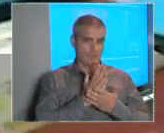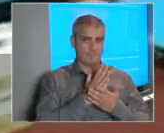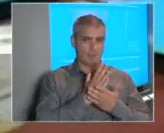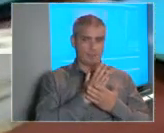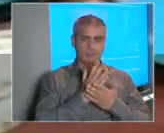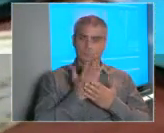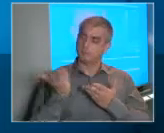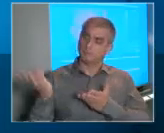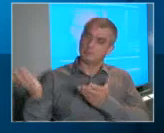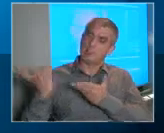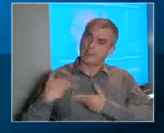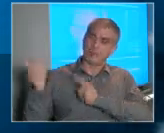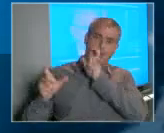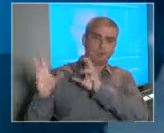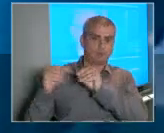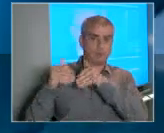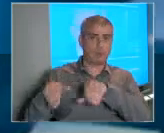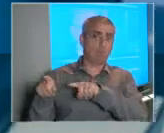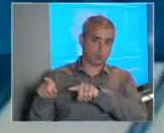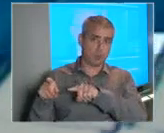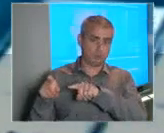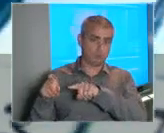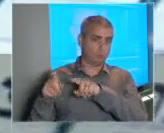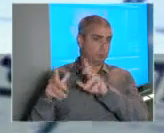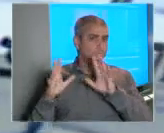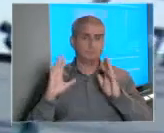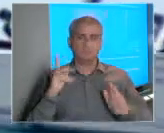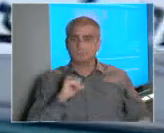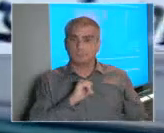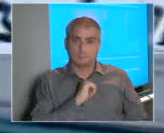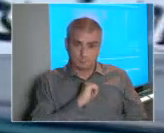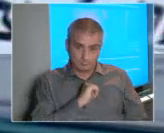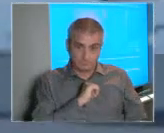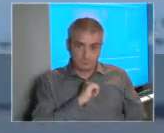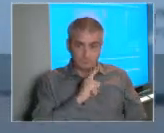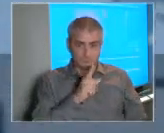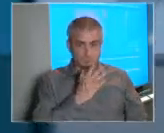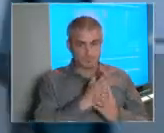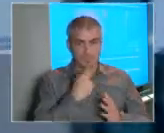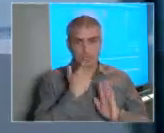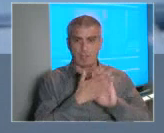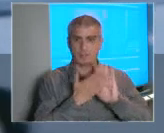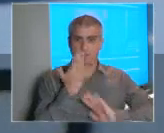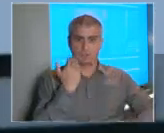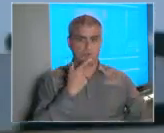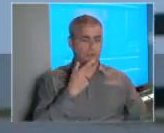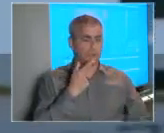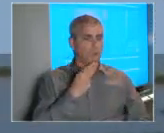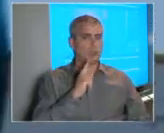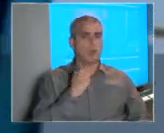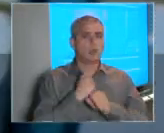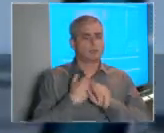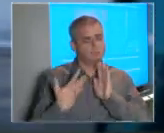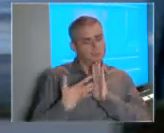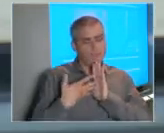בעלי נכויות כאלה ואחרות. מה שמעניין, ואולי לזה באמת רמזת, שלא נערכת שם